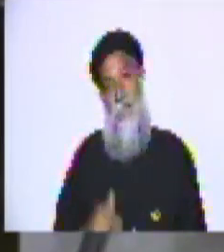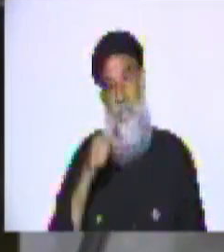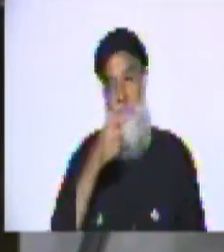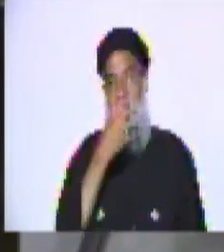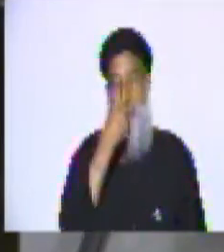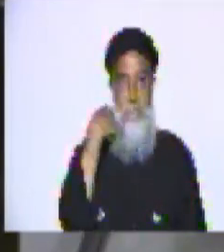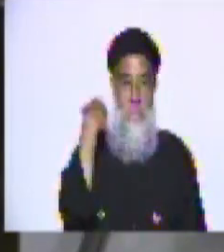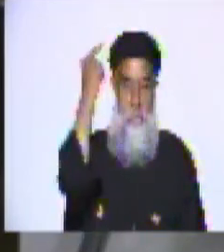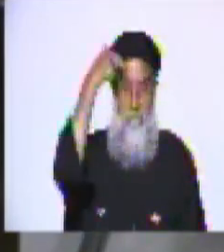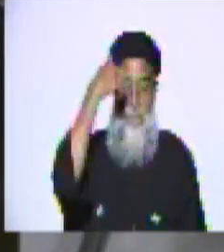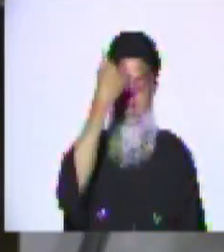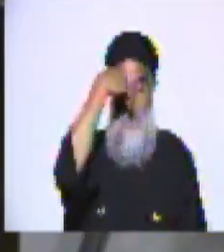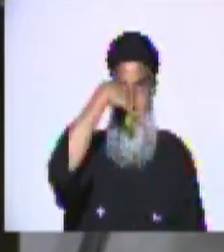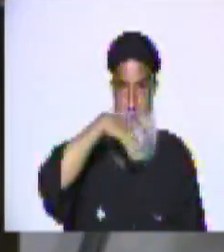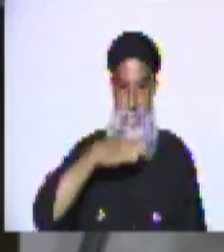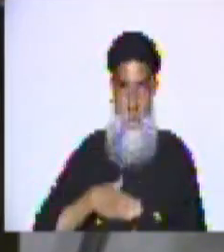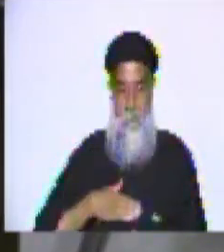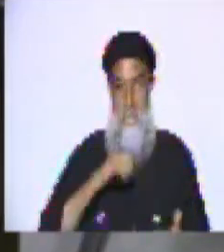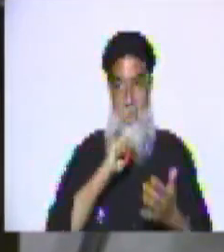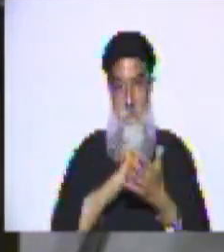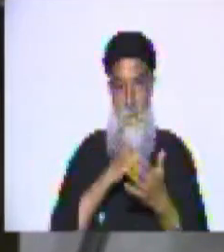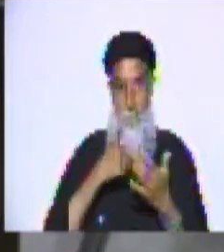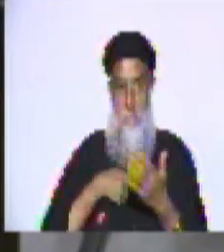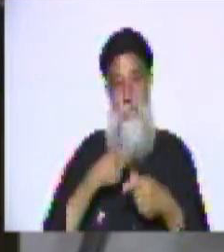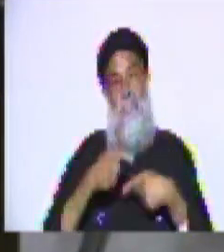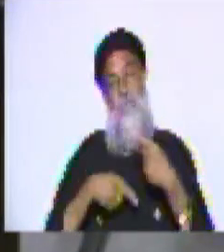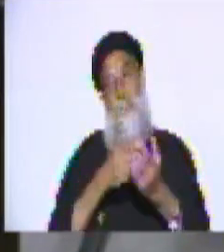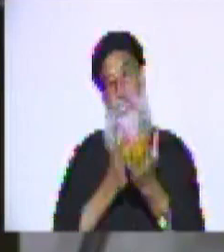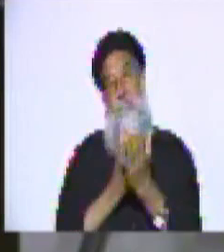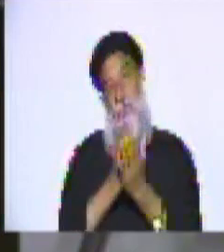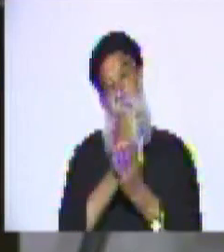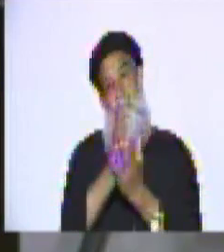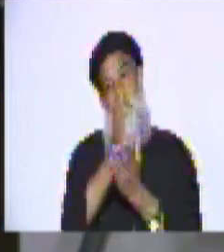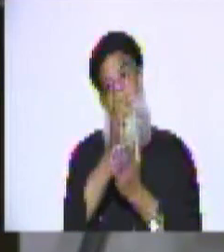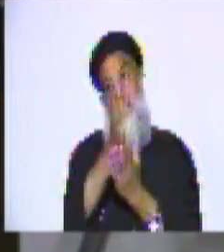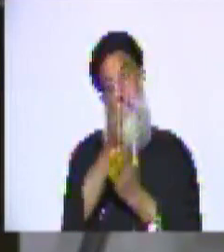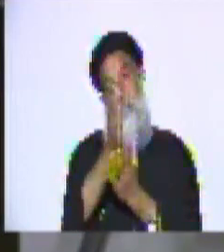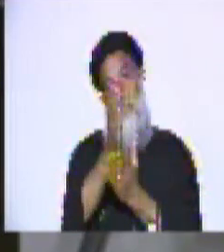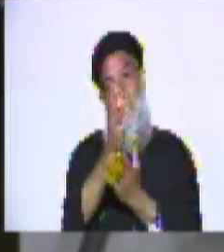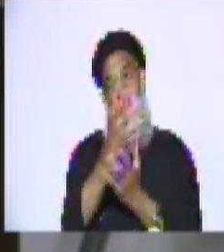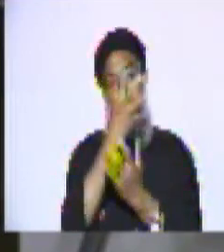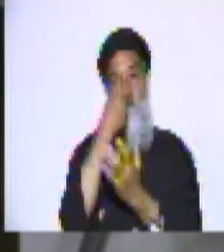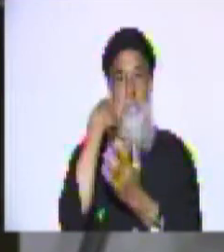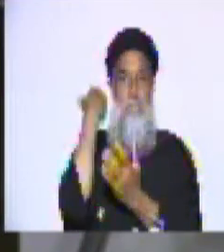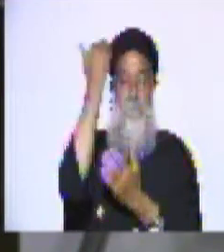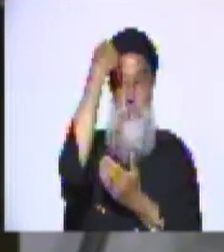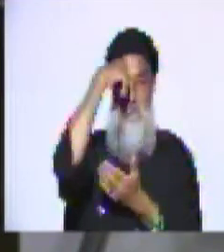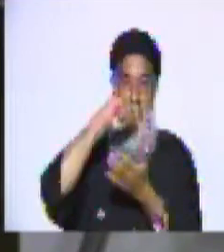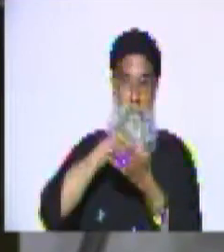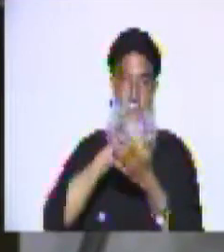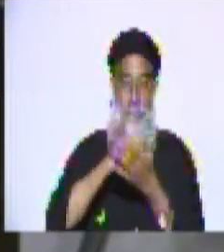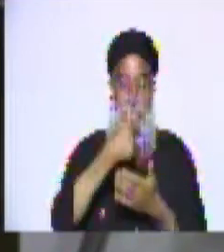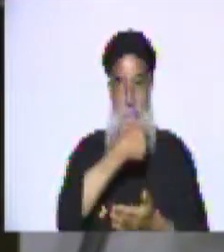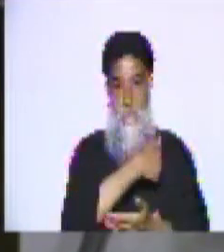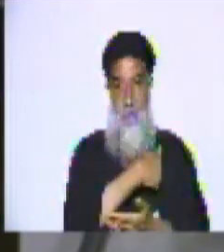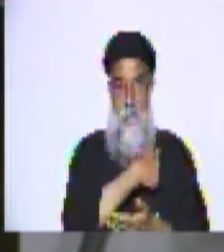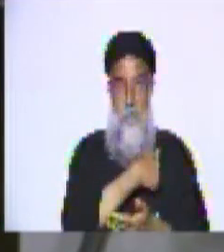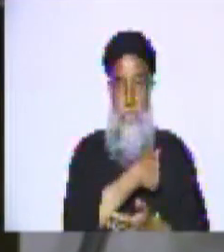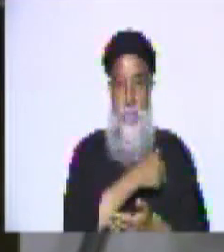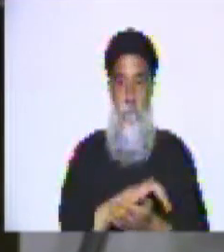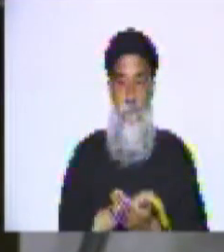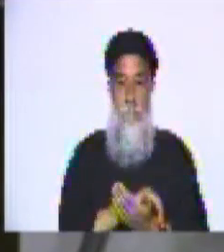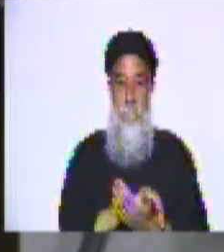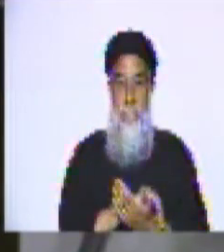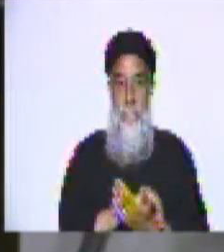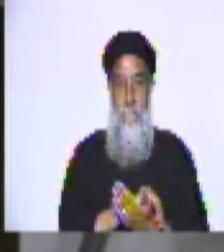الروح القدس فينا سكناه وعمله دائم، أنتم هيكل الله وروح الله ساكن فيكم،